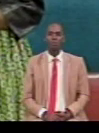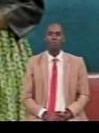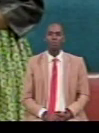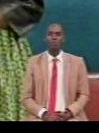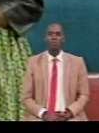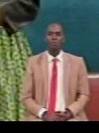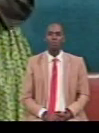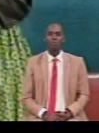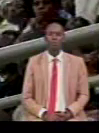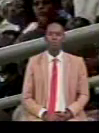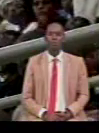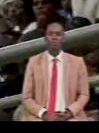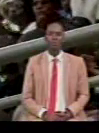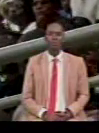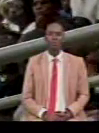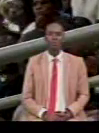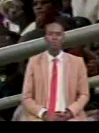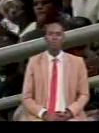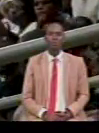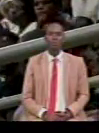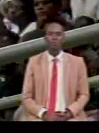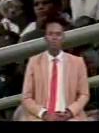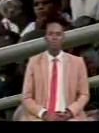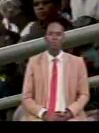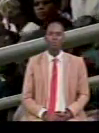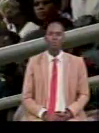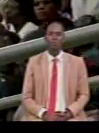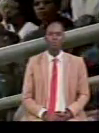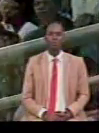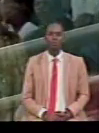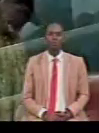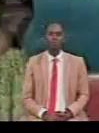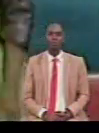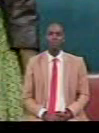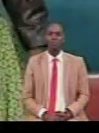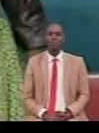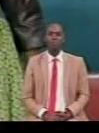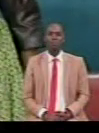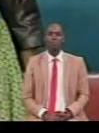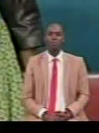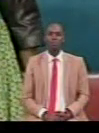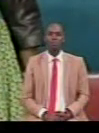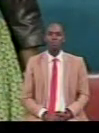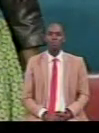iminina. Na umfa futisi we dia landa futisi wati enda